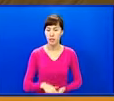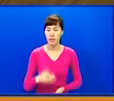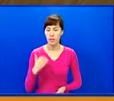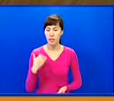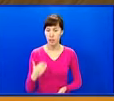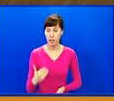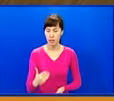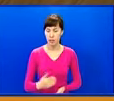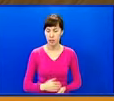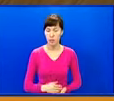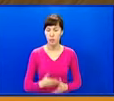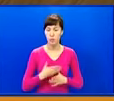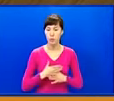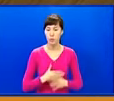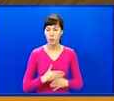сіздердің білімдеріңіз